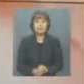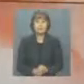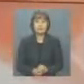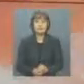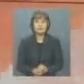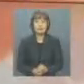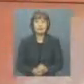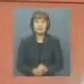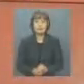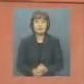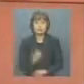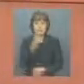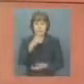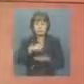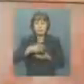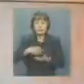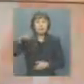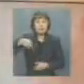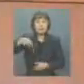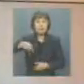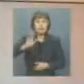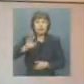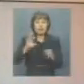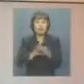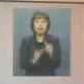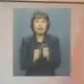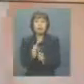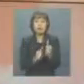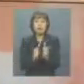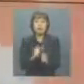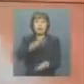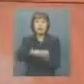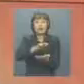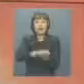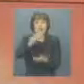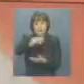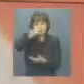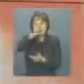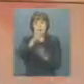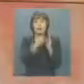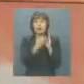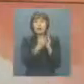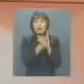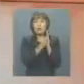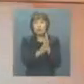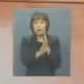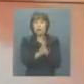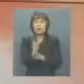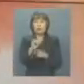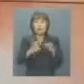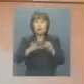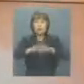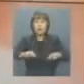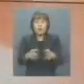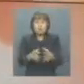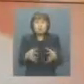มาต่อกันที่รายงานพิเศษนะคะความเคลื่อนไหวของการแข่งขันกีฬานักเรียนนักศึกษาแห่งชาติที่จังหวัดอุบลราชธานีถ้าพูดถึงเด็กอ้วนหลายๆคนอาจจะม